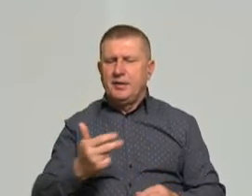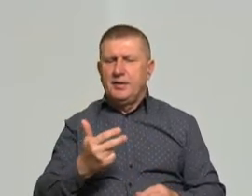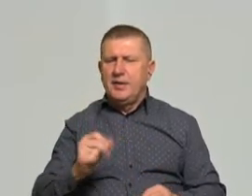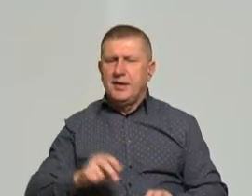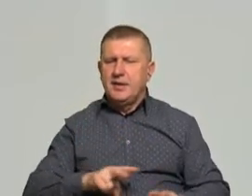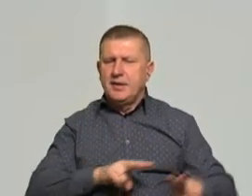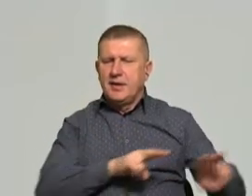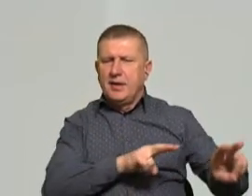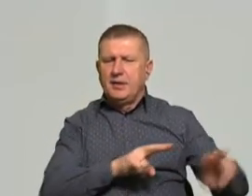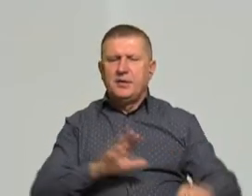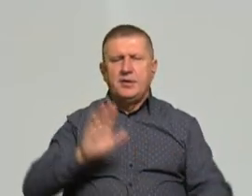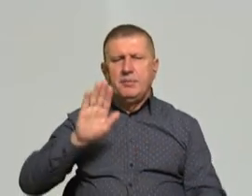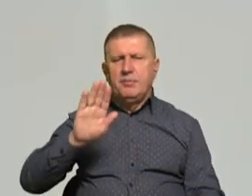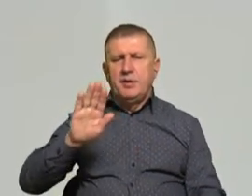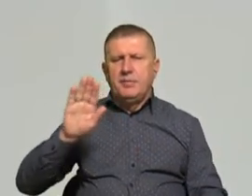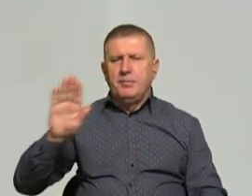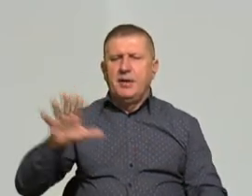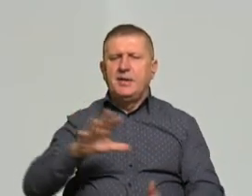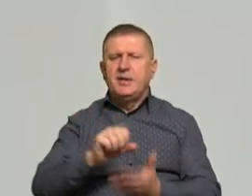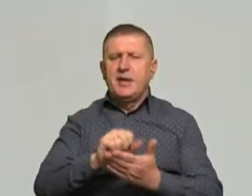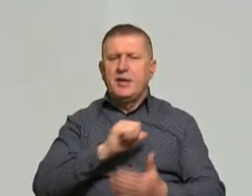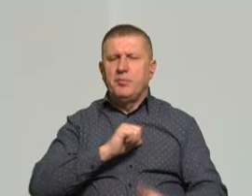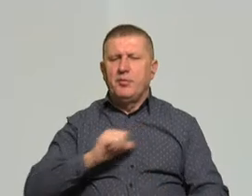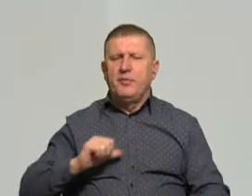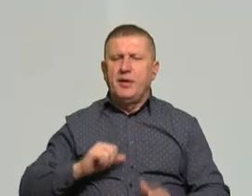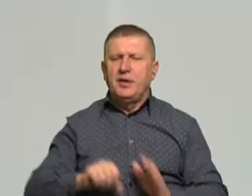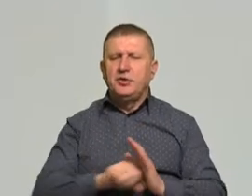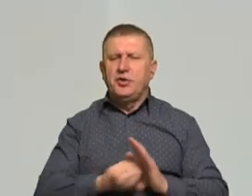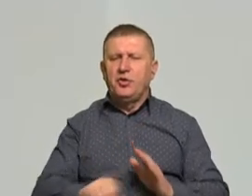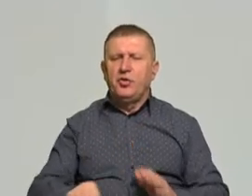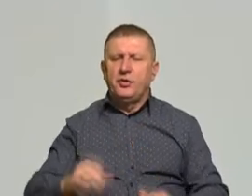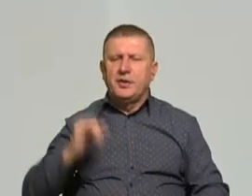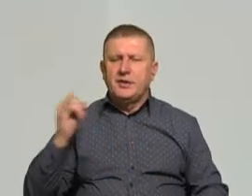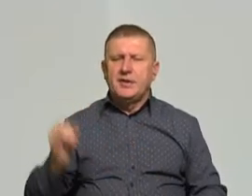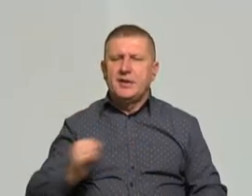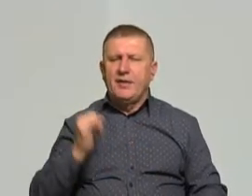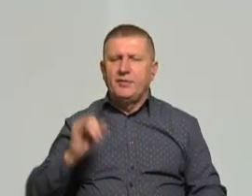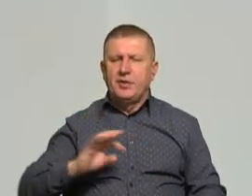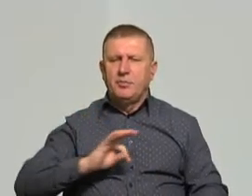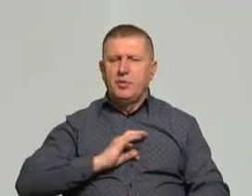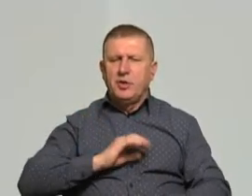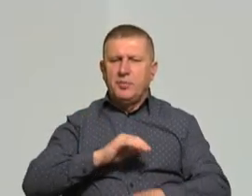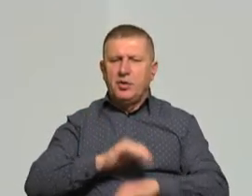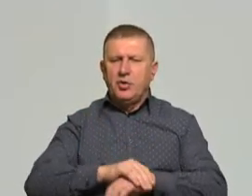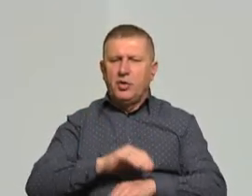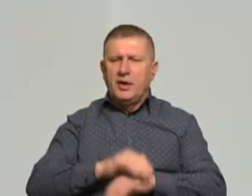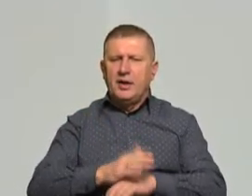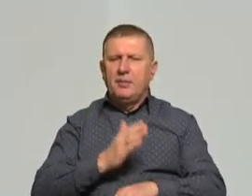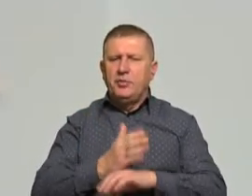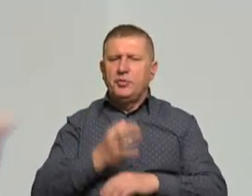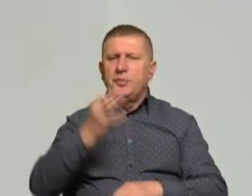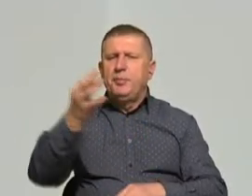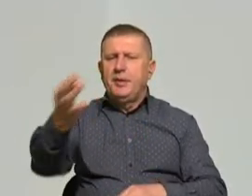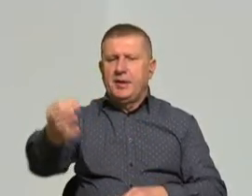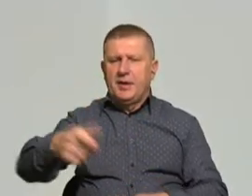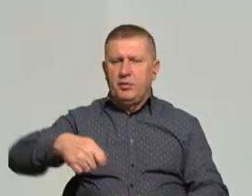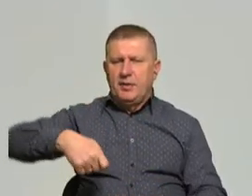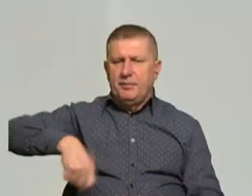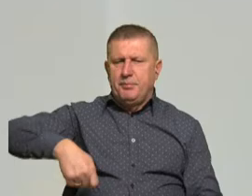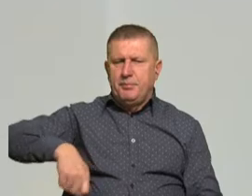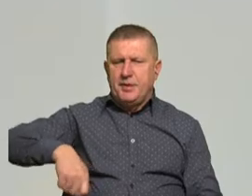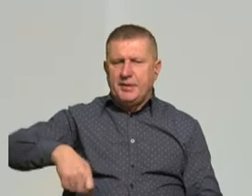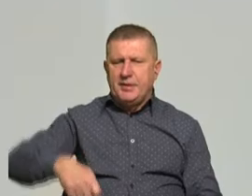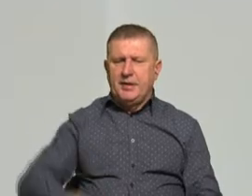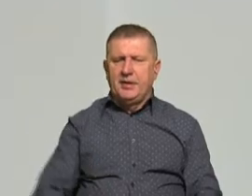przyjemność komitetu startować, zajmowali się od zawsze. Ja, szanowni państwo, razem z moimi kolegami zwracałam się do pana prezydenta zresztą